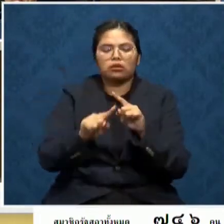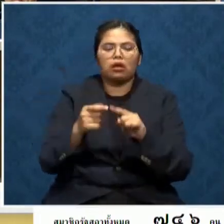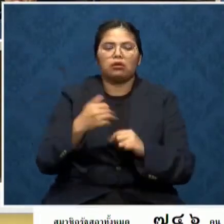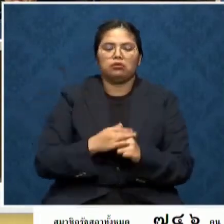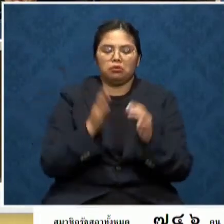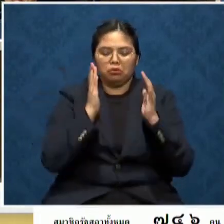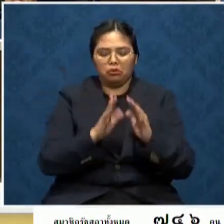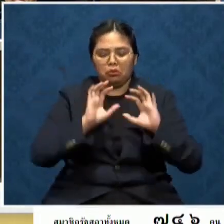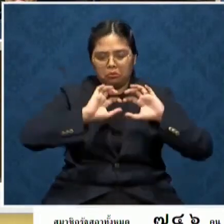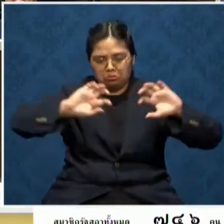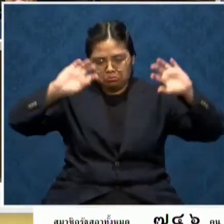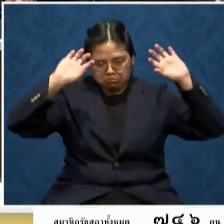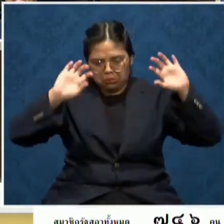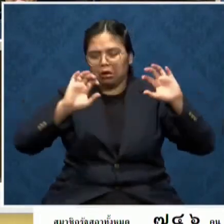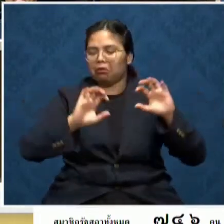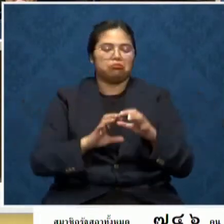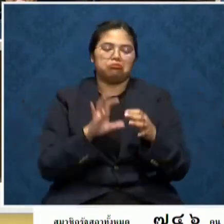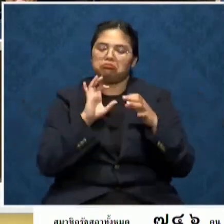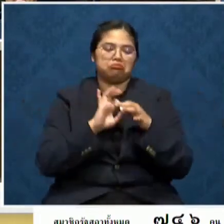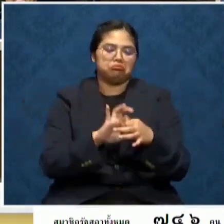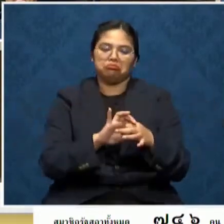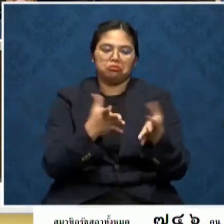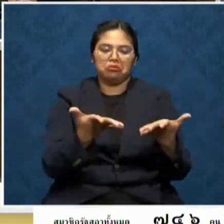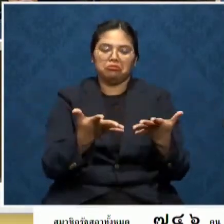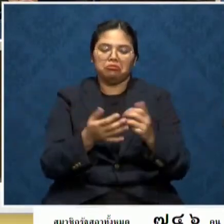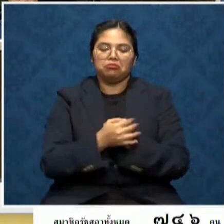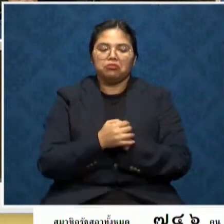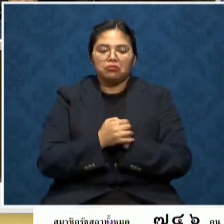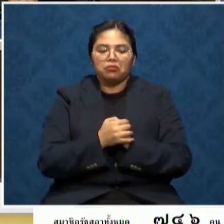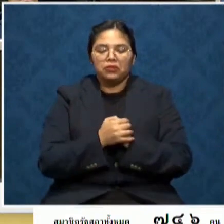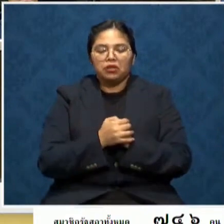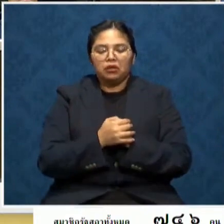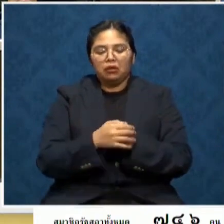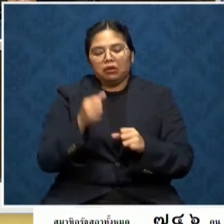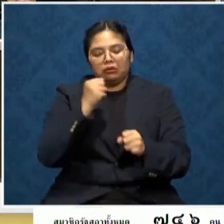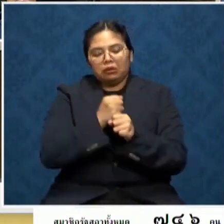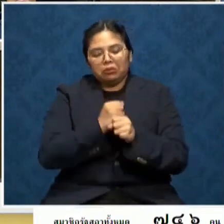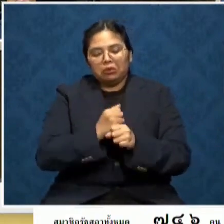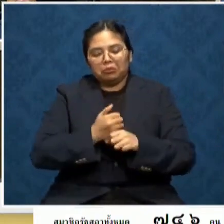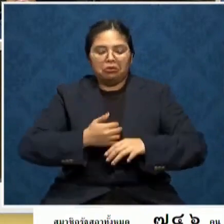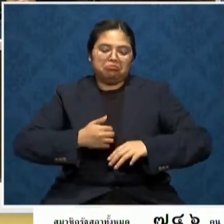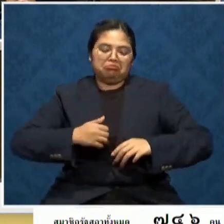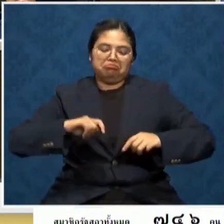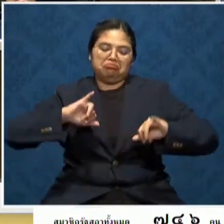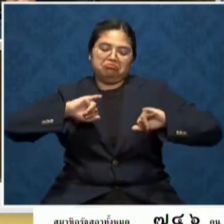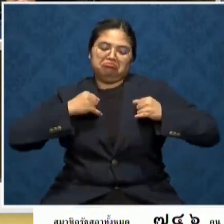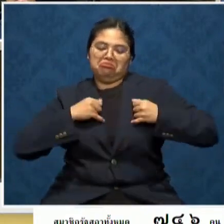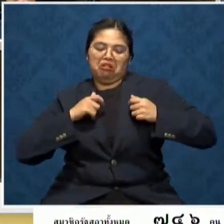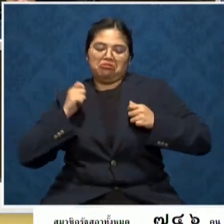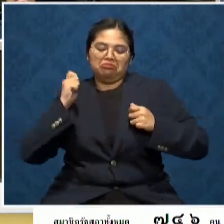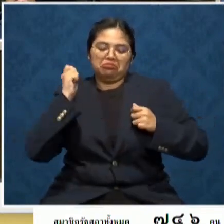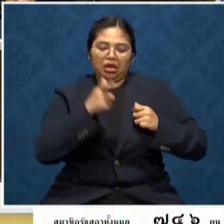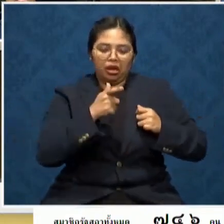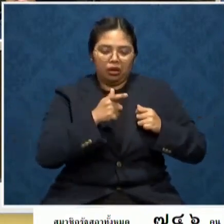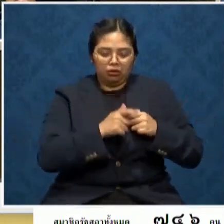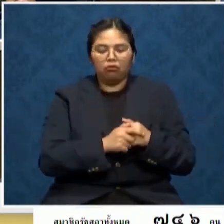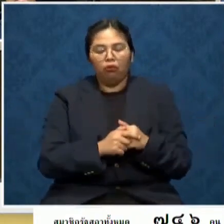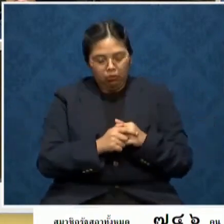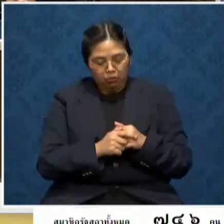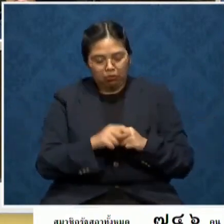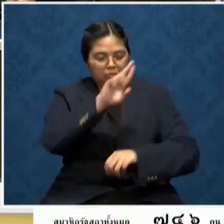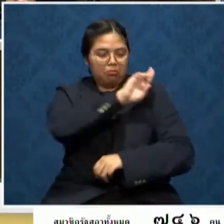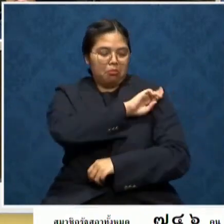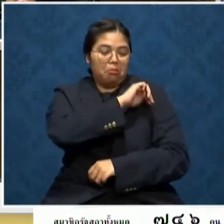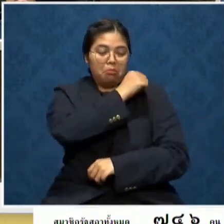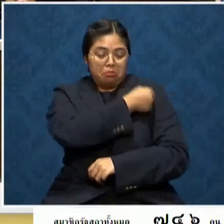ิุษยธรมต่พวกเขาเลยครับรฐทำตเป็ในจ้างที่ไ้จิตสำนึก ถ้ามัทานรไครับหมอโงพยาบารลภาสมอง 8 ชวโงใน